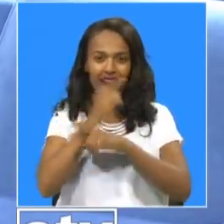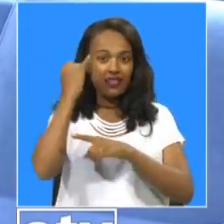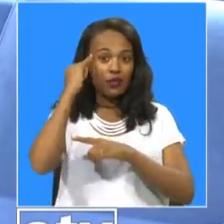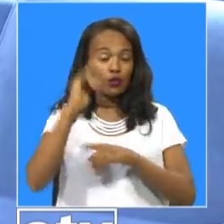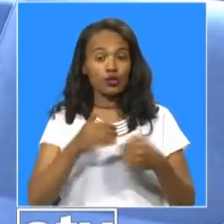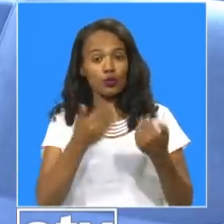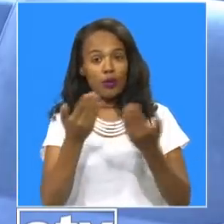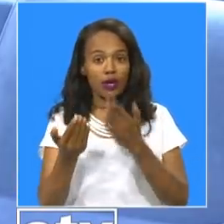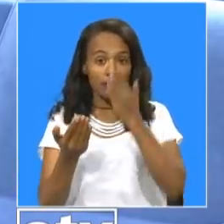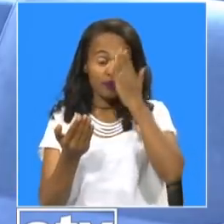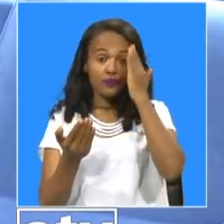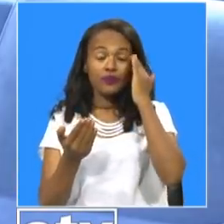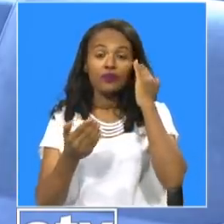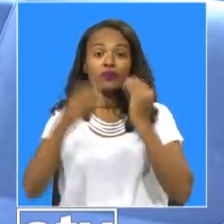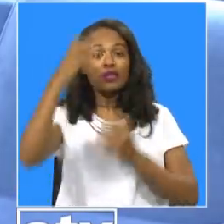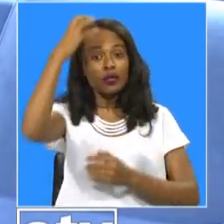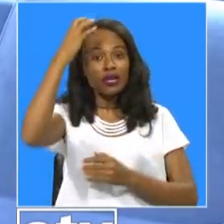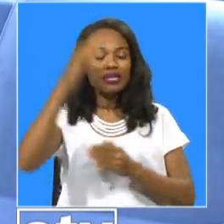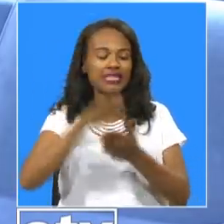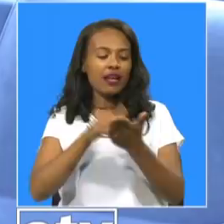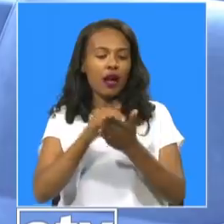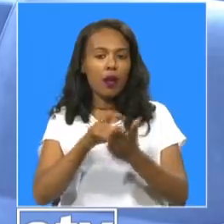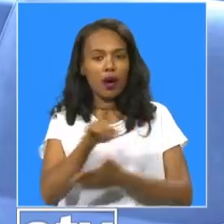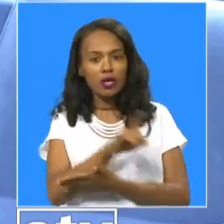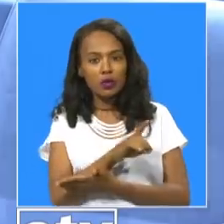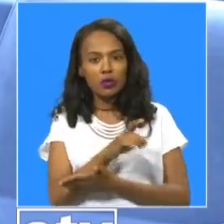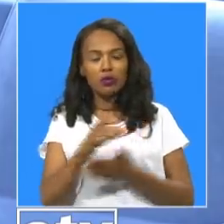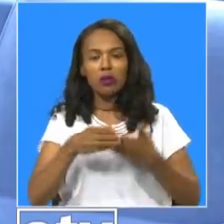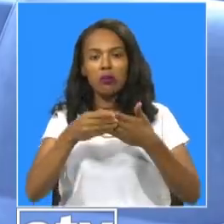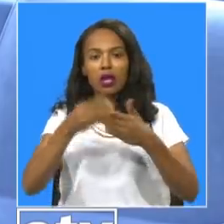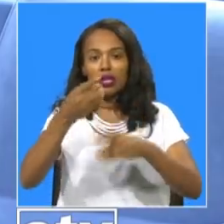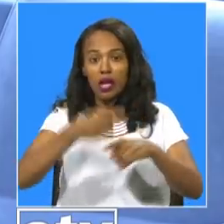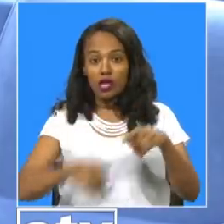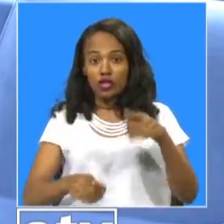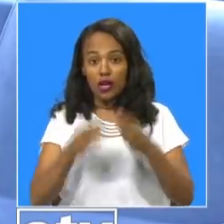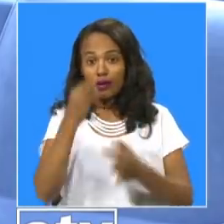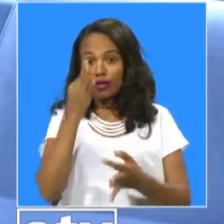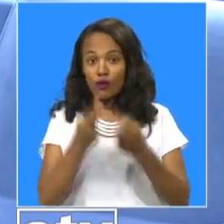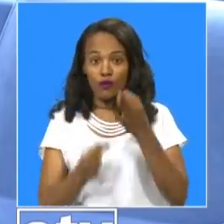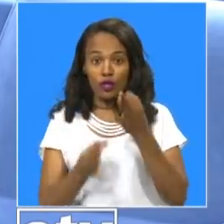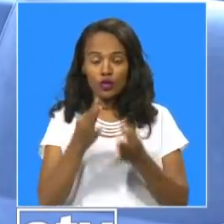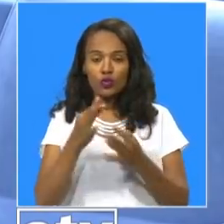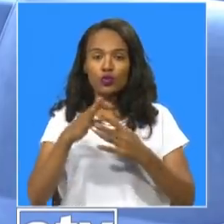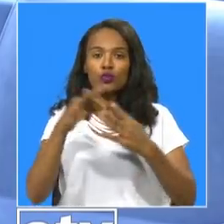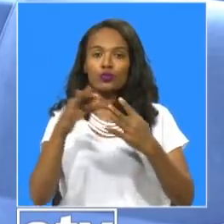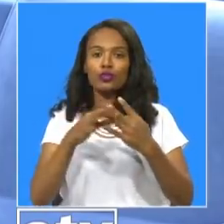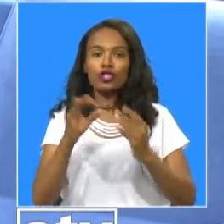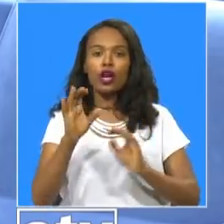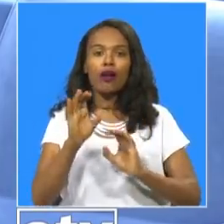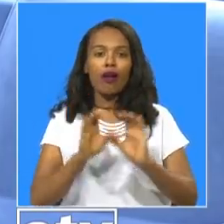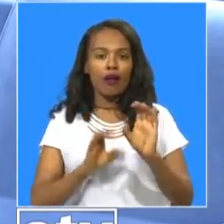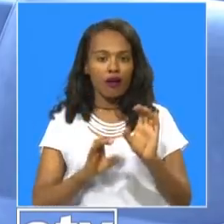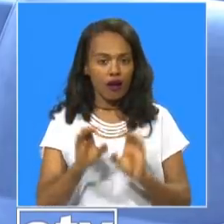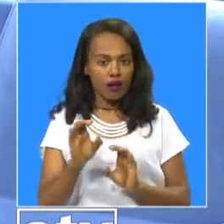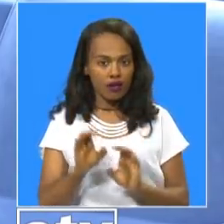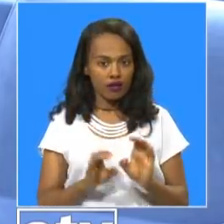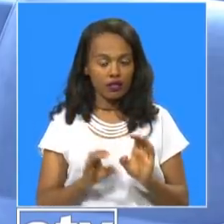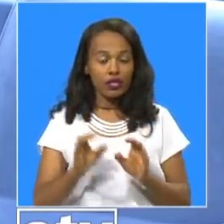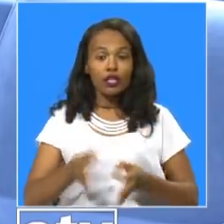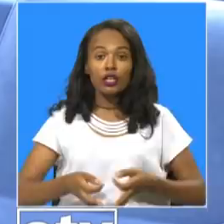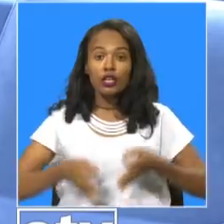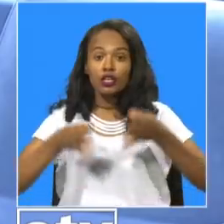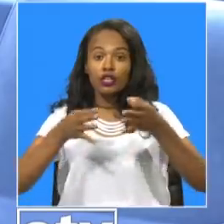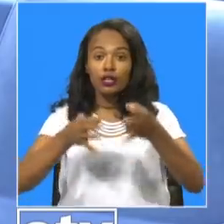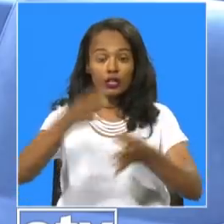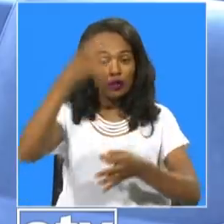በማቅረብ መንግስትን ደካማ እንደሆነና መምራት እንዳልቻለ እየፈረጁ ምርጫ እናካሄዳለን፣